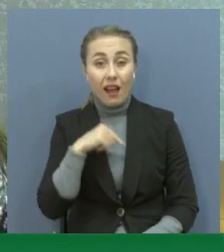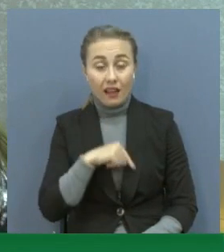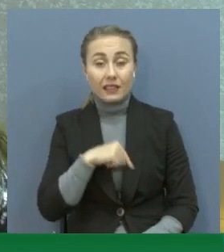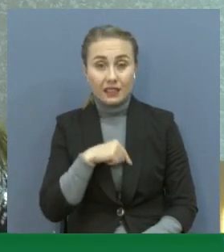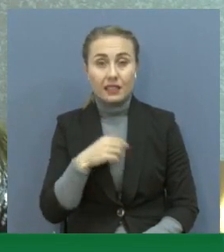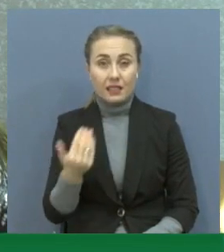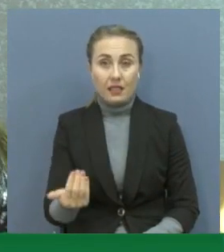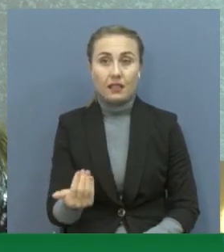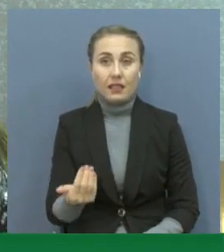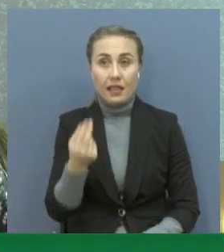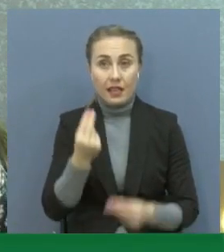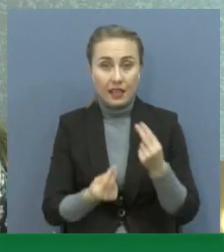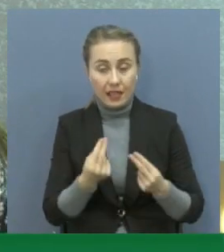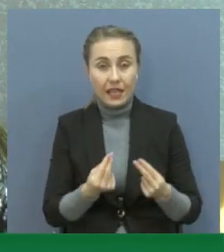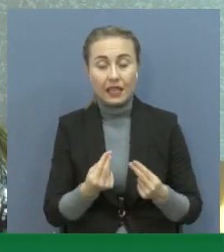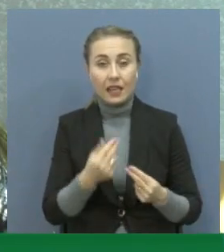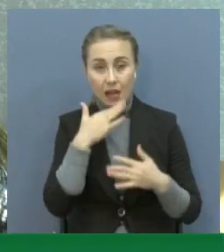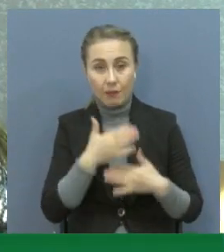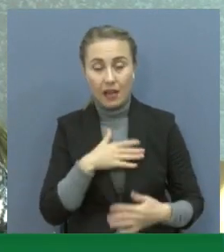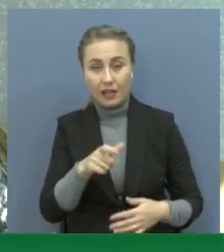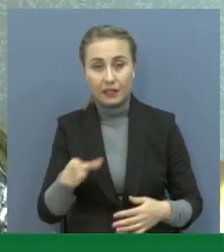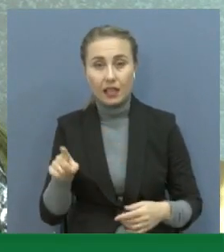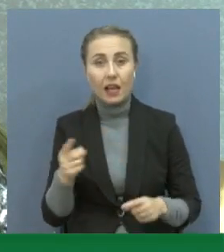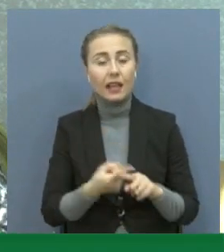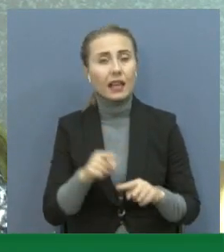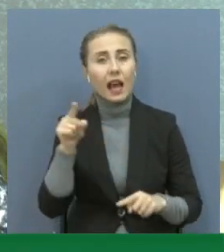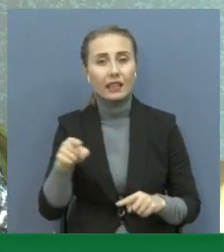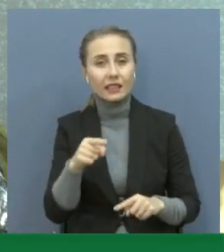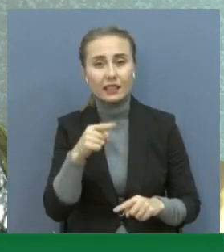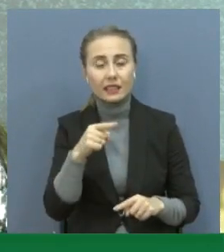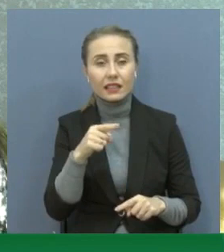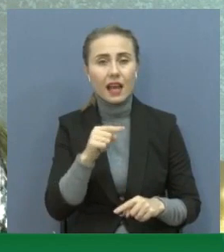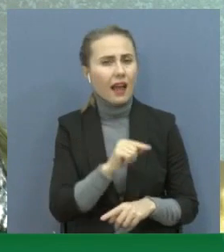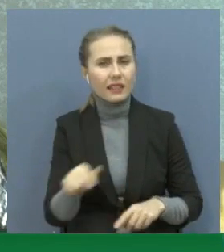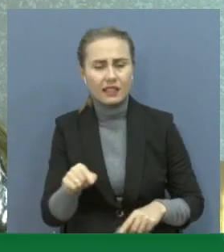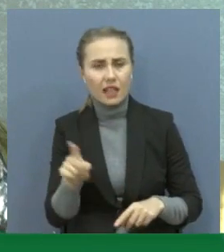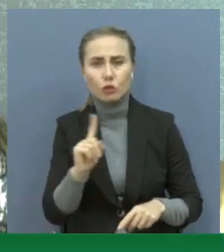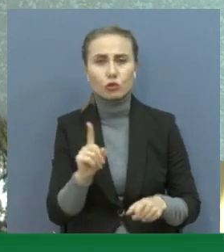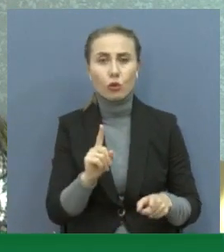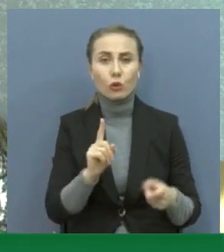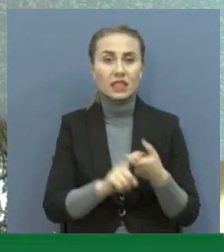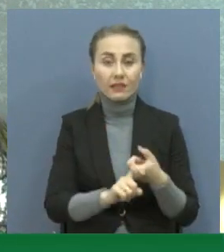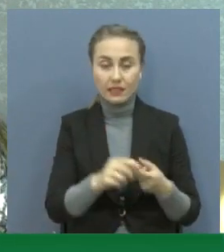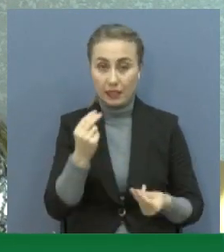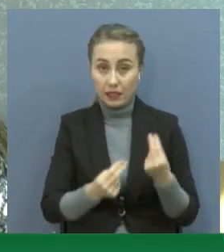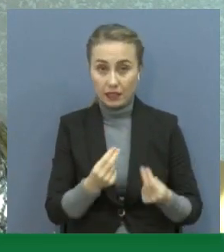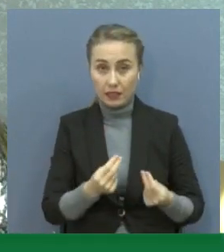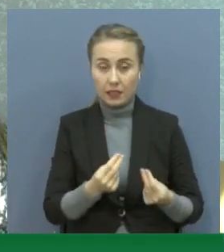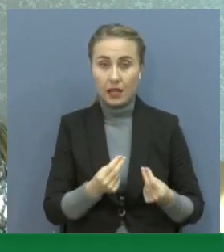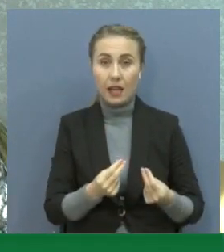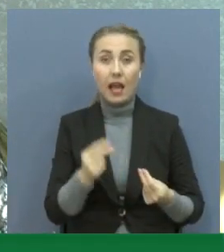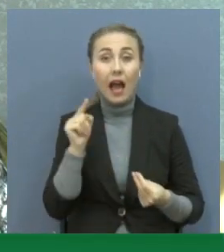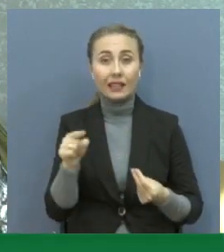характеристик игроманов – это то, что они отрицают, что они зависят от игры. Это